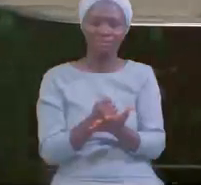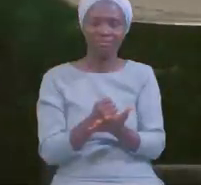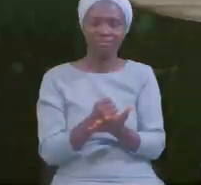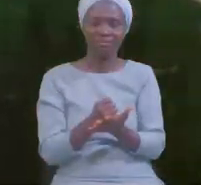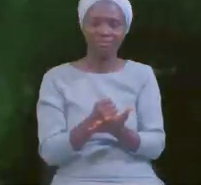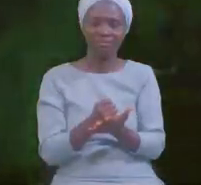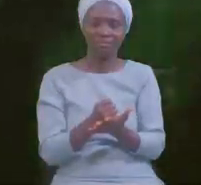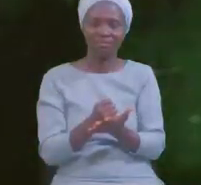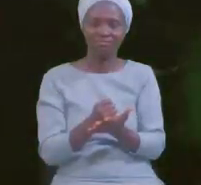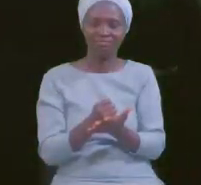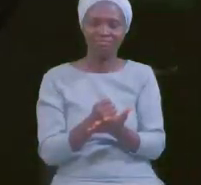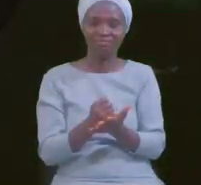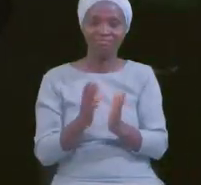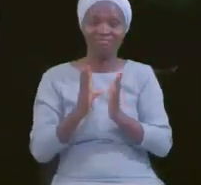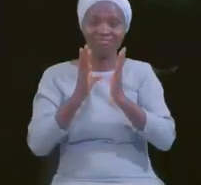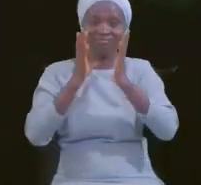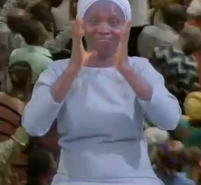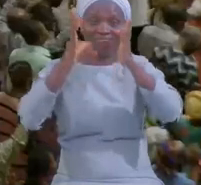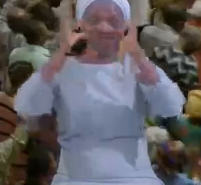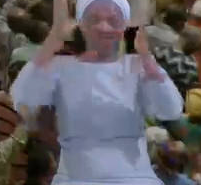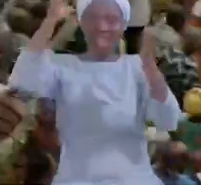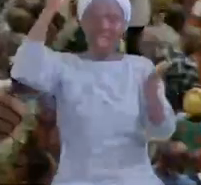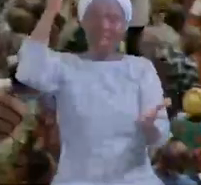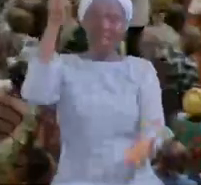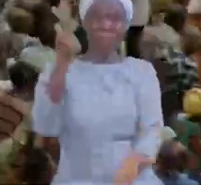Amen, comme du jamais vu.